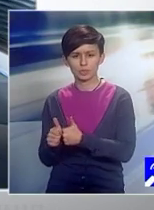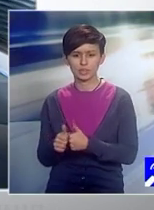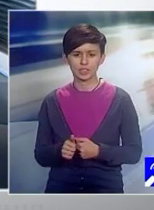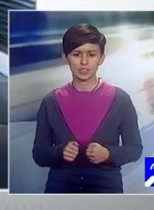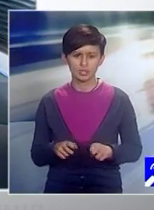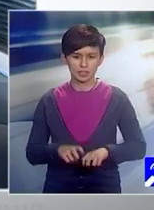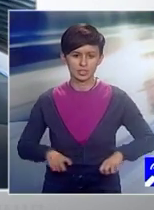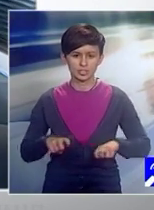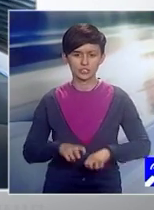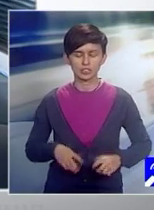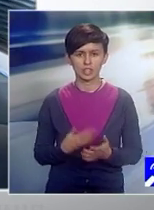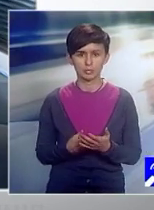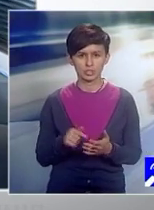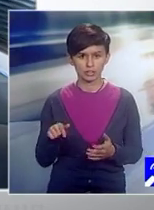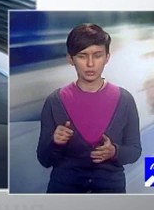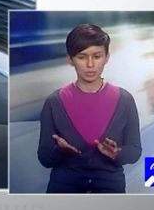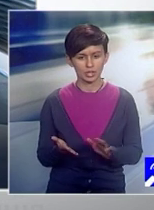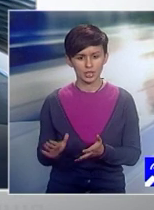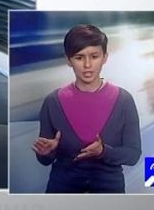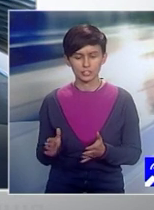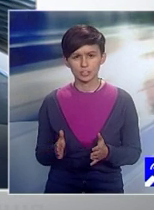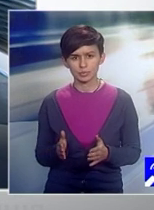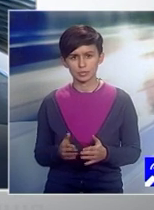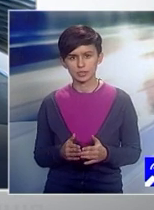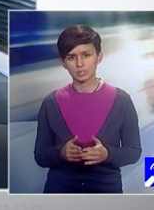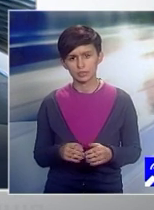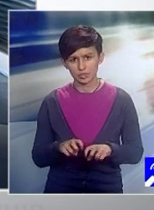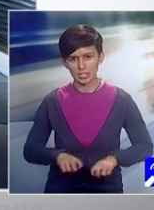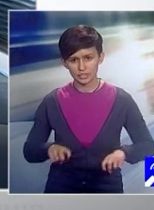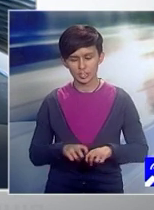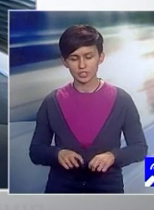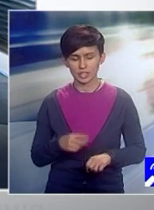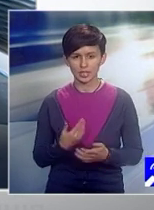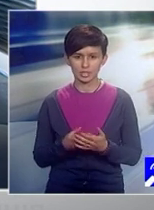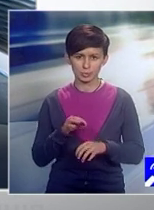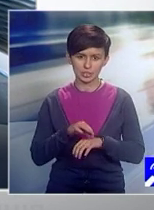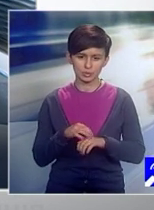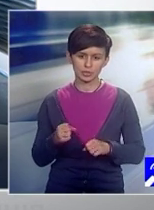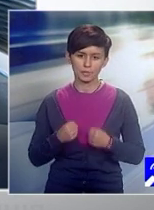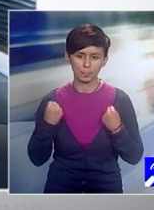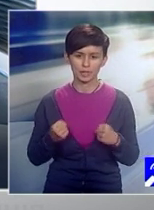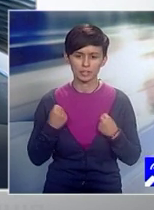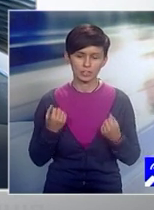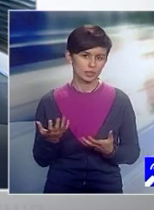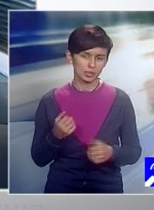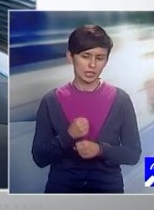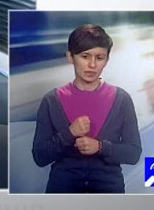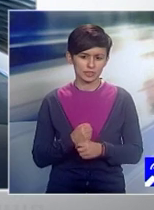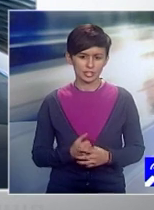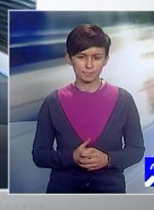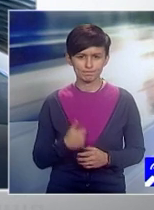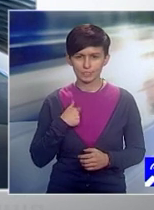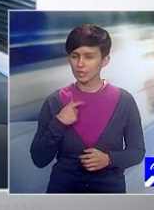ca totul pornind de la cercetarea ta, da, pentru doctoratul, da, pe care îl efectuai la ora respectivă. Chiar atunci încă nu